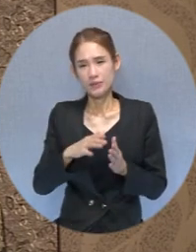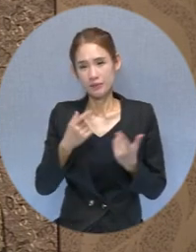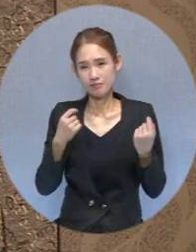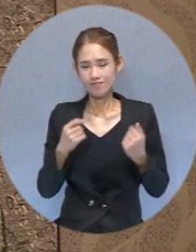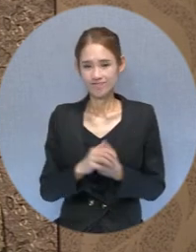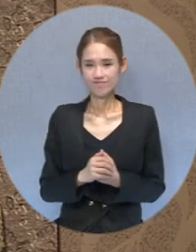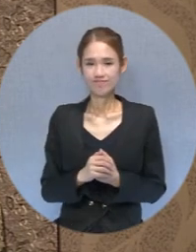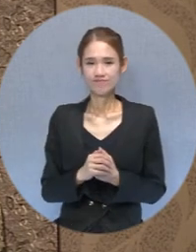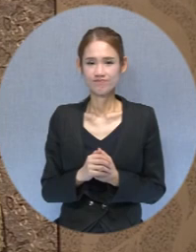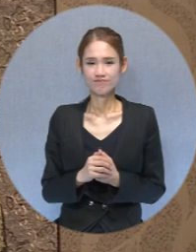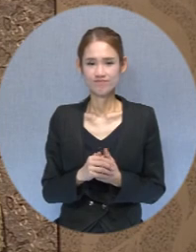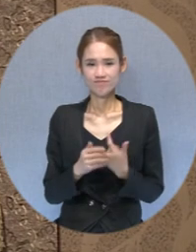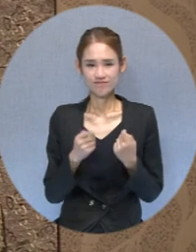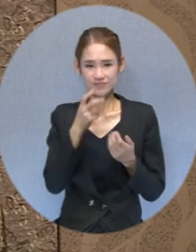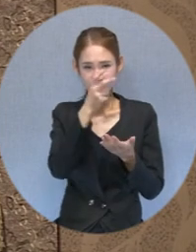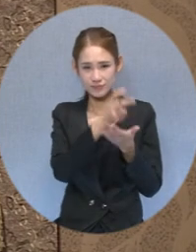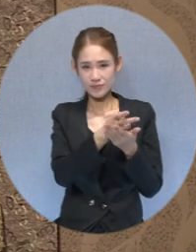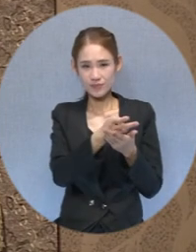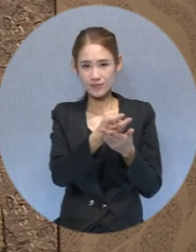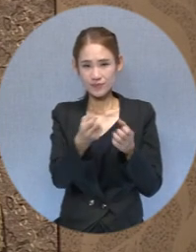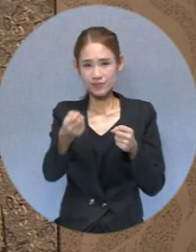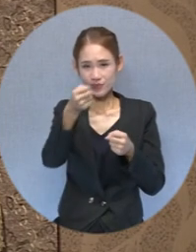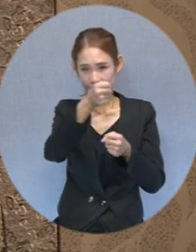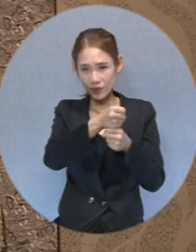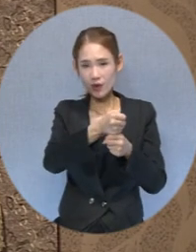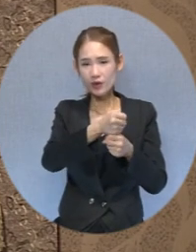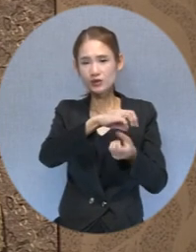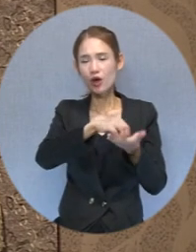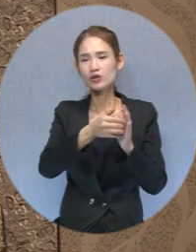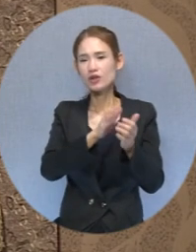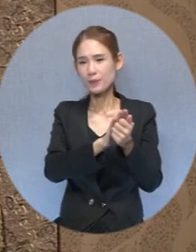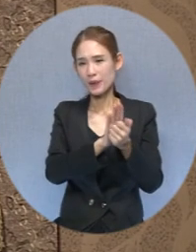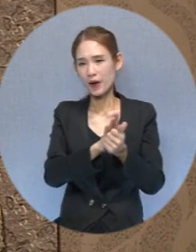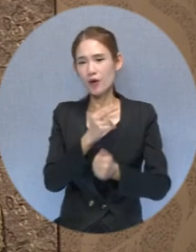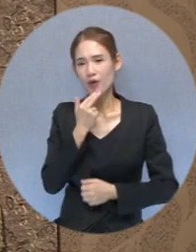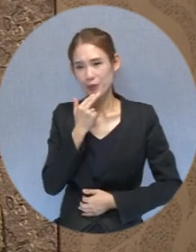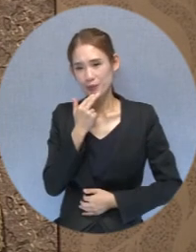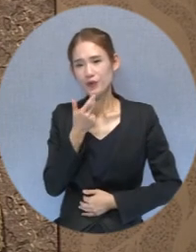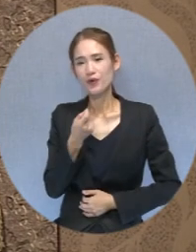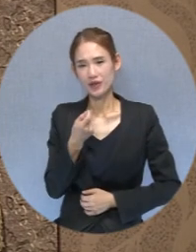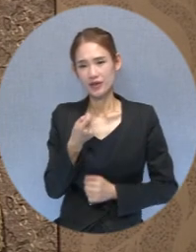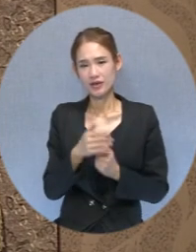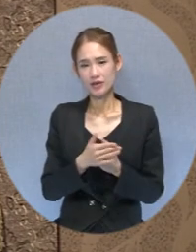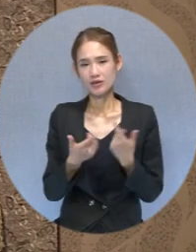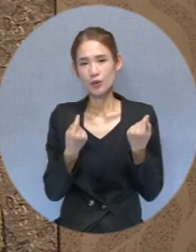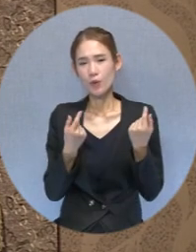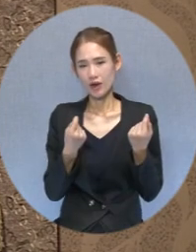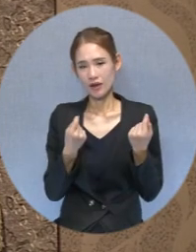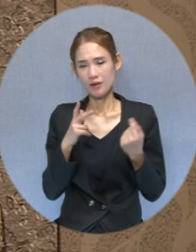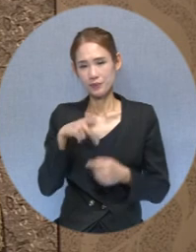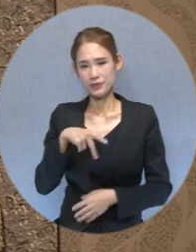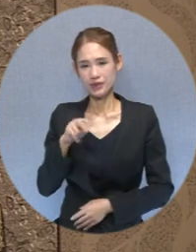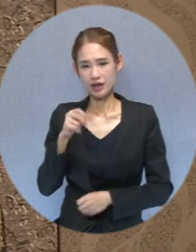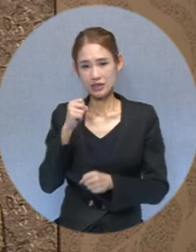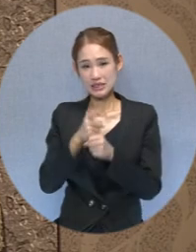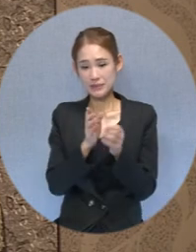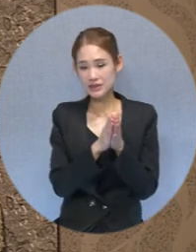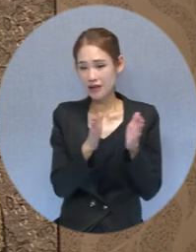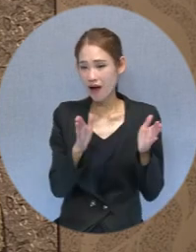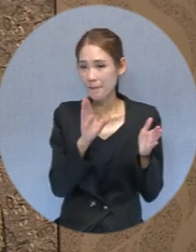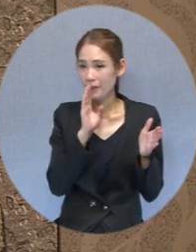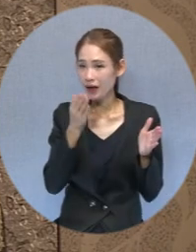네. 그러니까 조례나 법적인 규제가 적절하게 지원이 되지 않아서 그런 건데 PM도 이미 도입이 된 걸